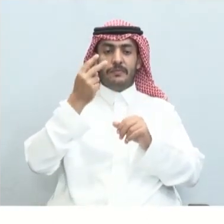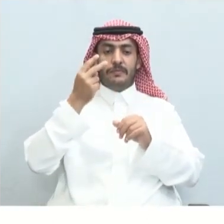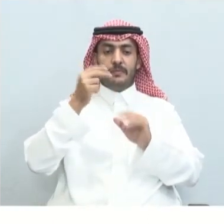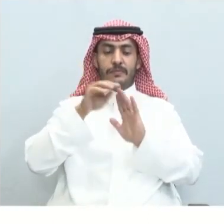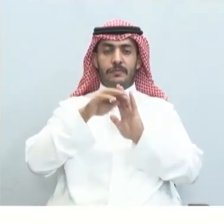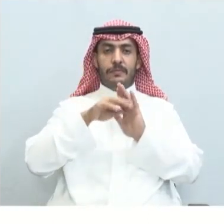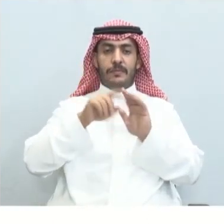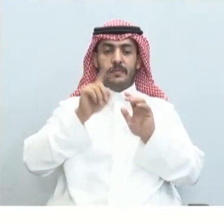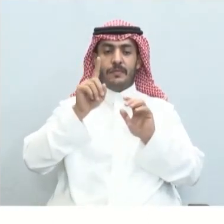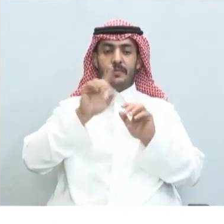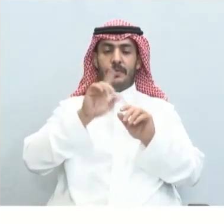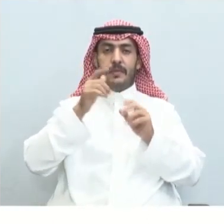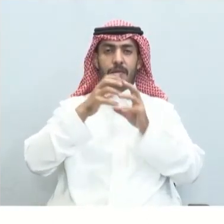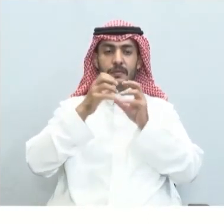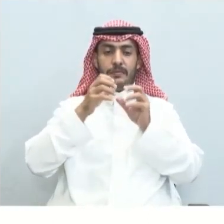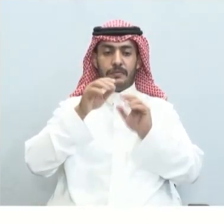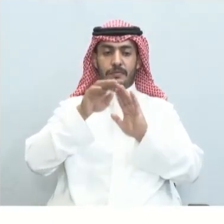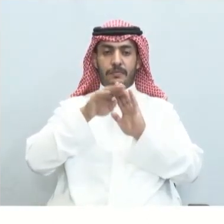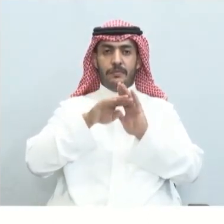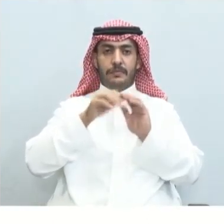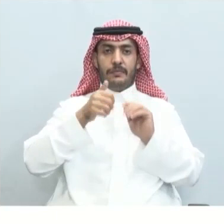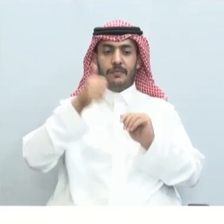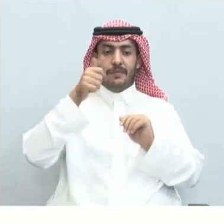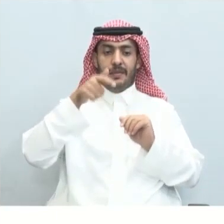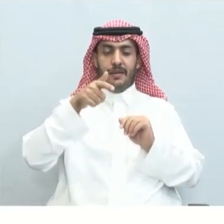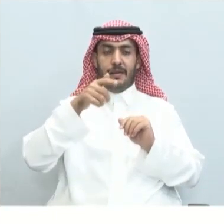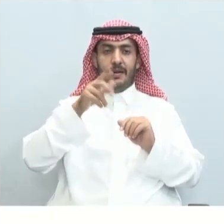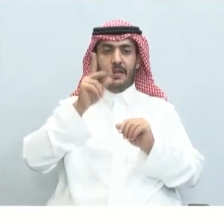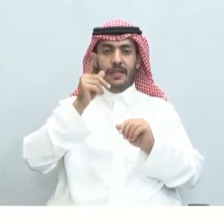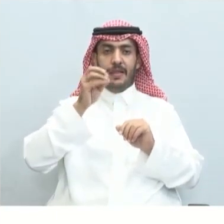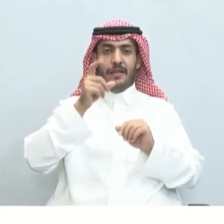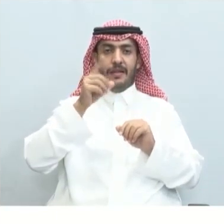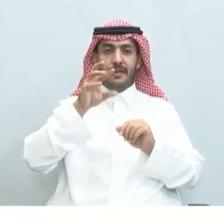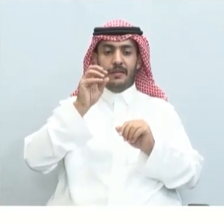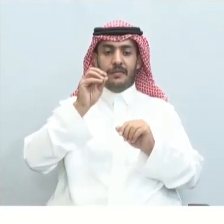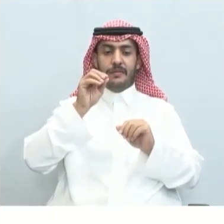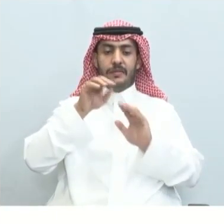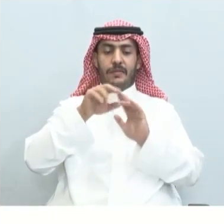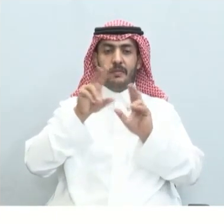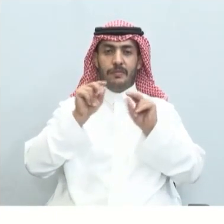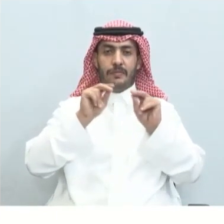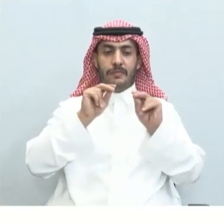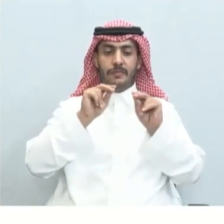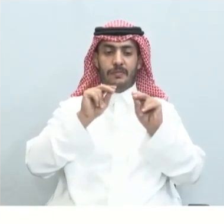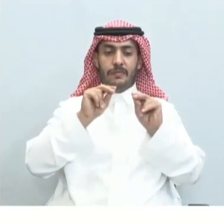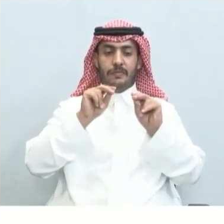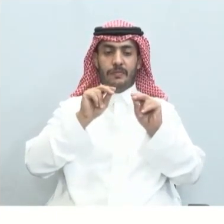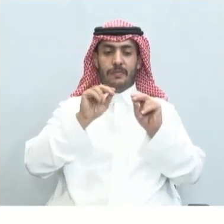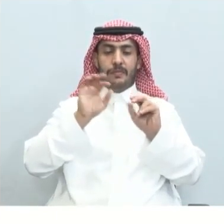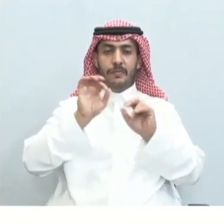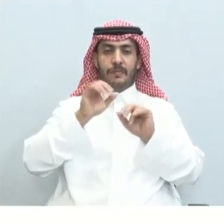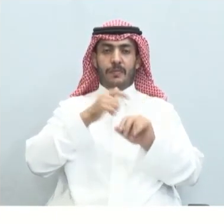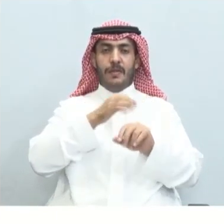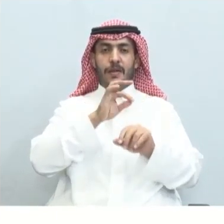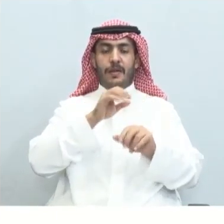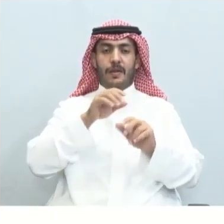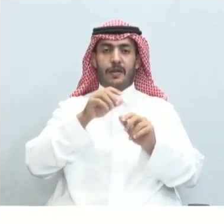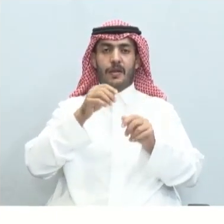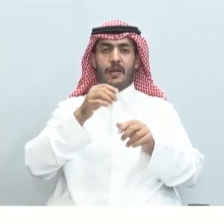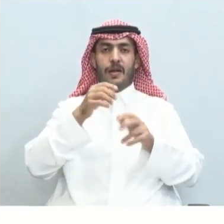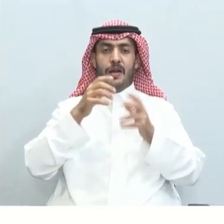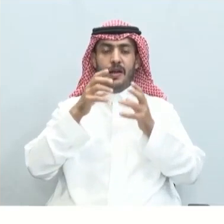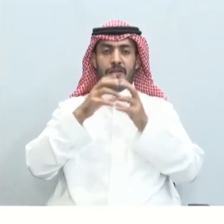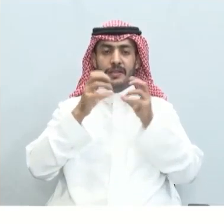لكنه لا يفسر سبب وجود هذه الظاهره مثل تجربتنا الاستهلاليه